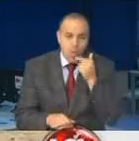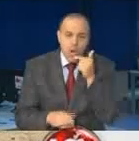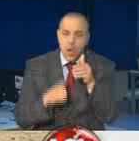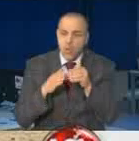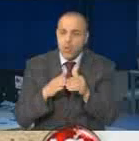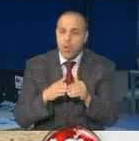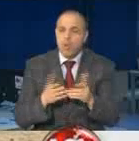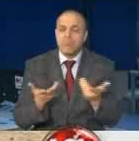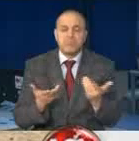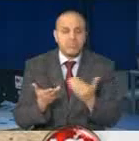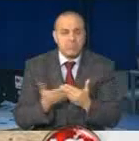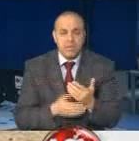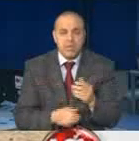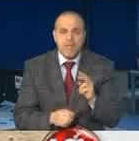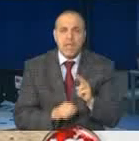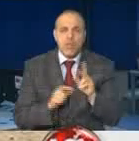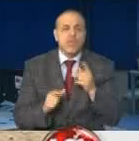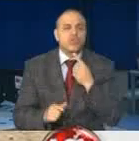طلب عروض في